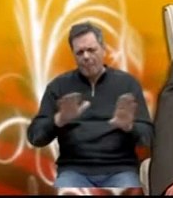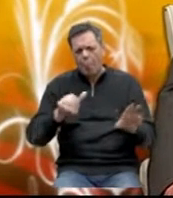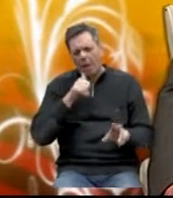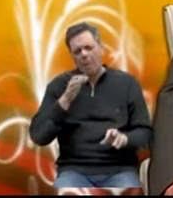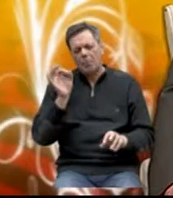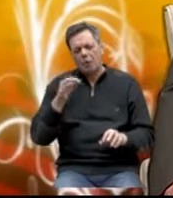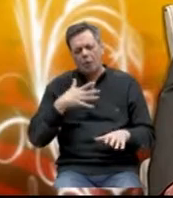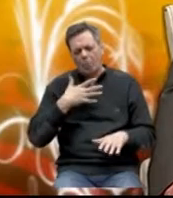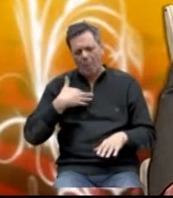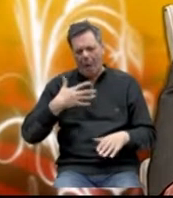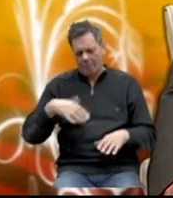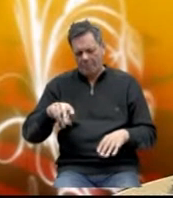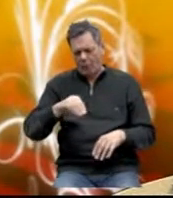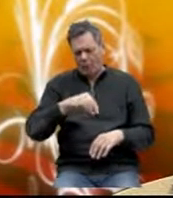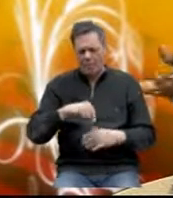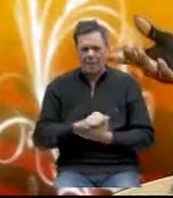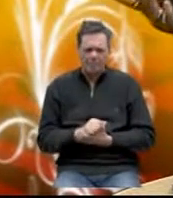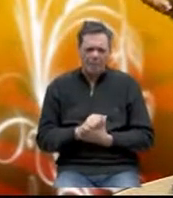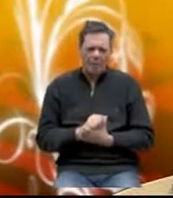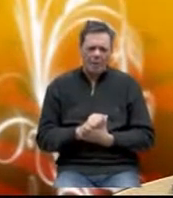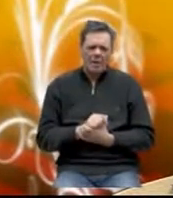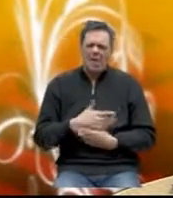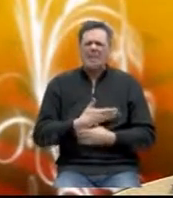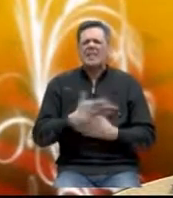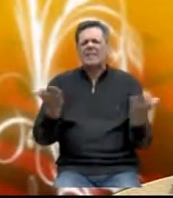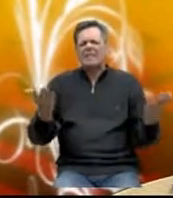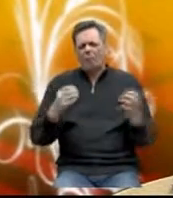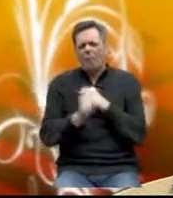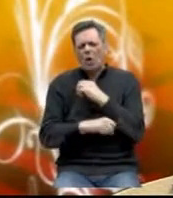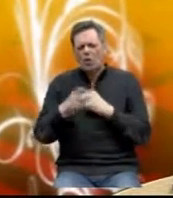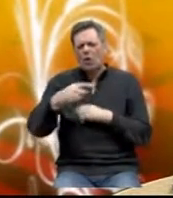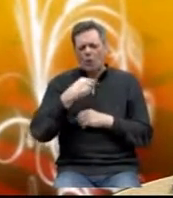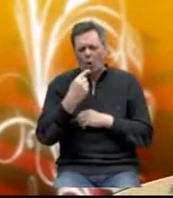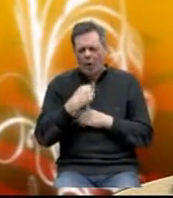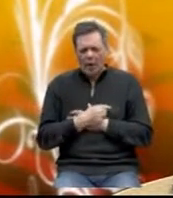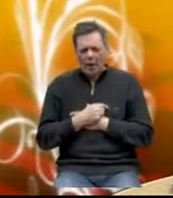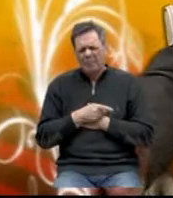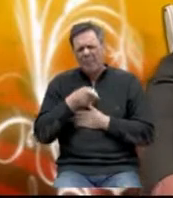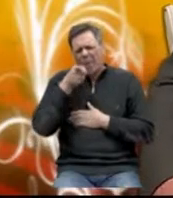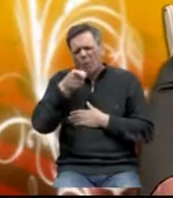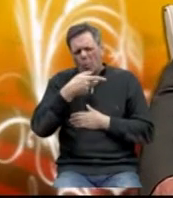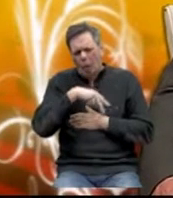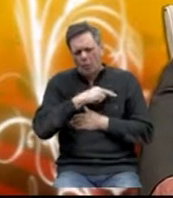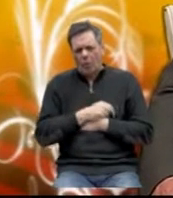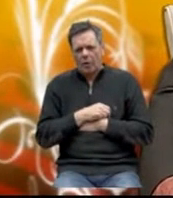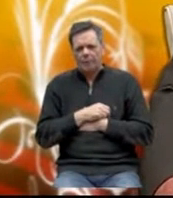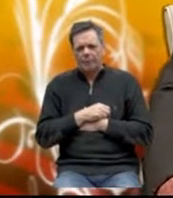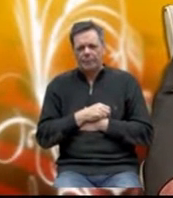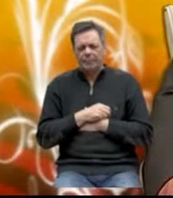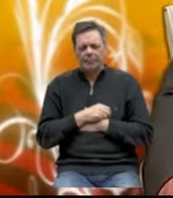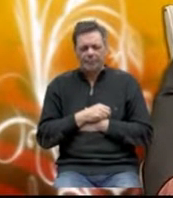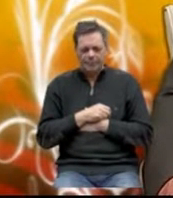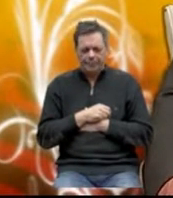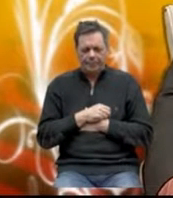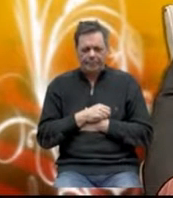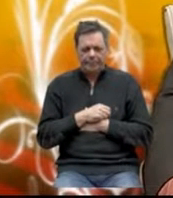rekla, da što još Sokrat, Aristotel, svi oni govorili, da. Ali šta vredi, oni su malo prema bio. Tome, tu je odgovor. Da. Tu je odgovor umjeren za sve.